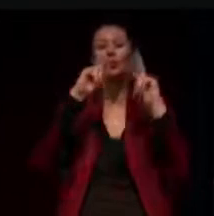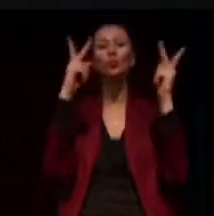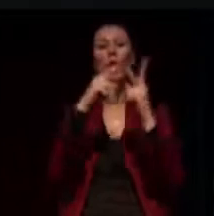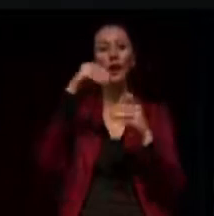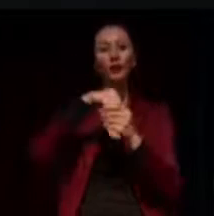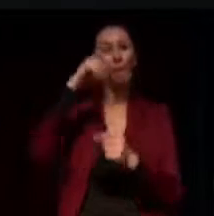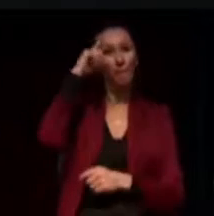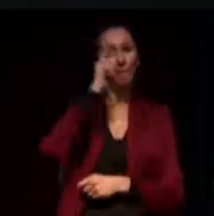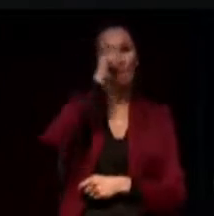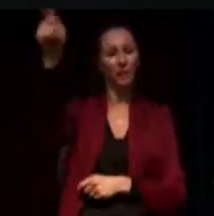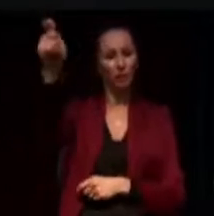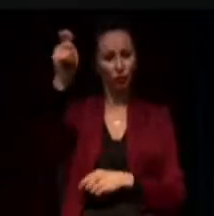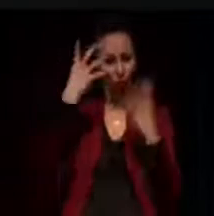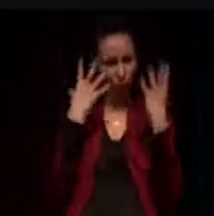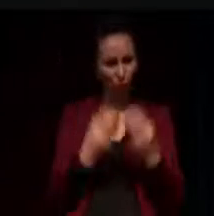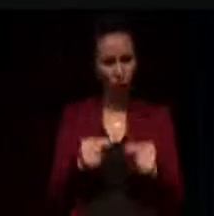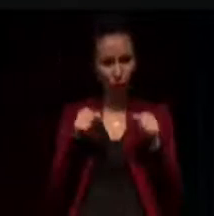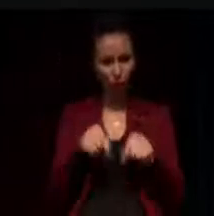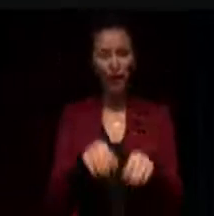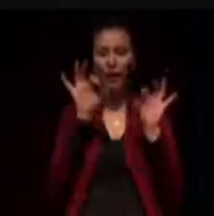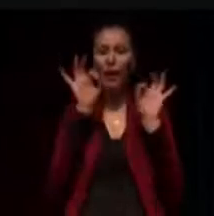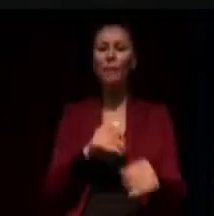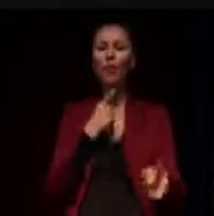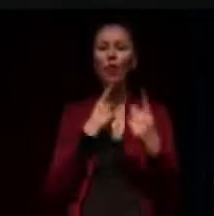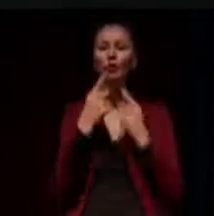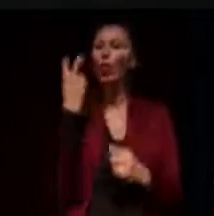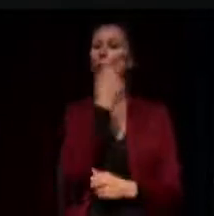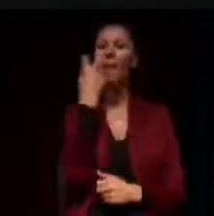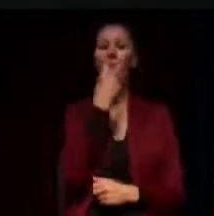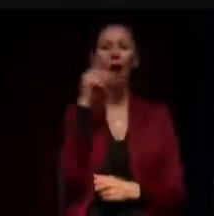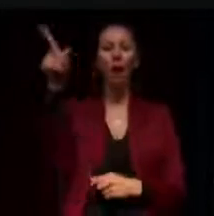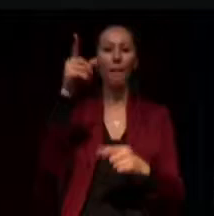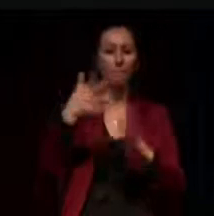da söylemiş olayım. Hep konuşulur opera binası.